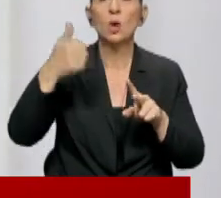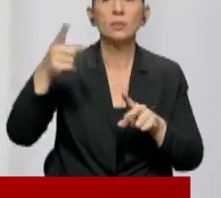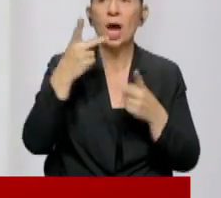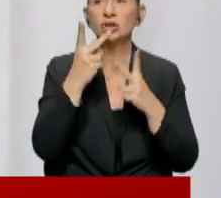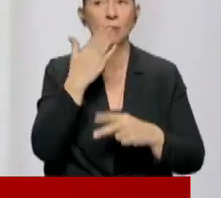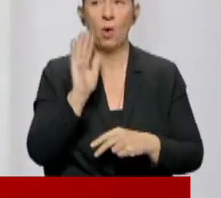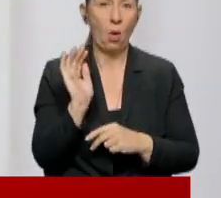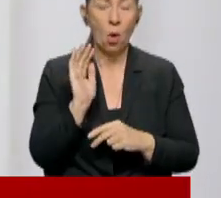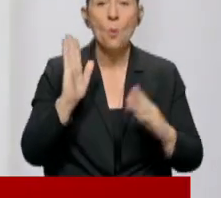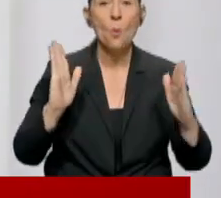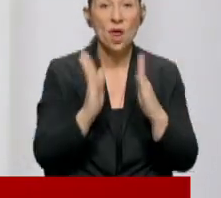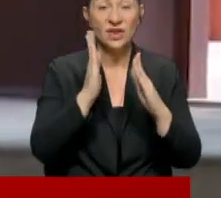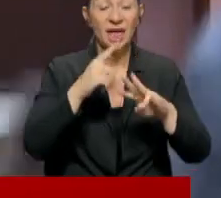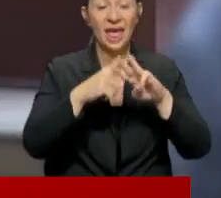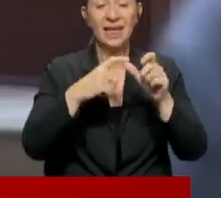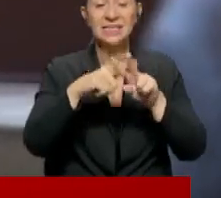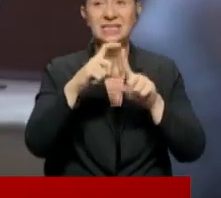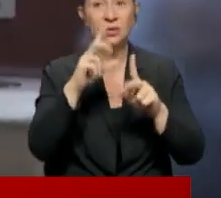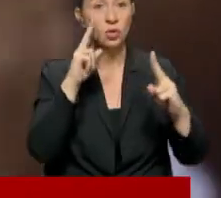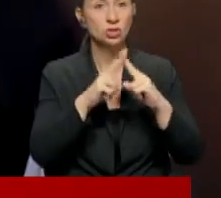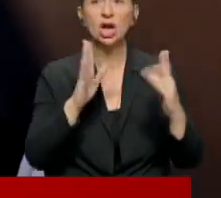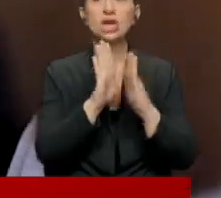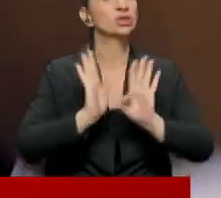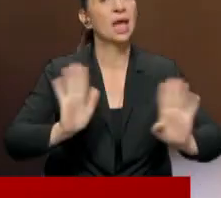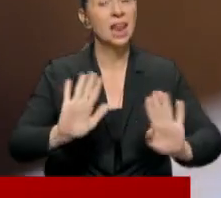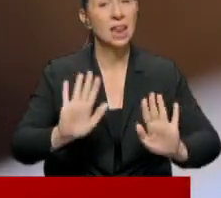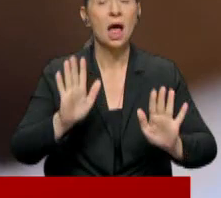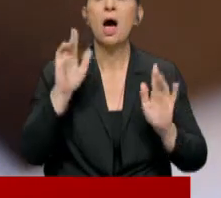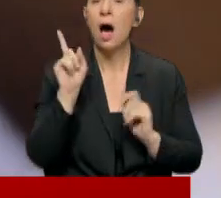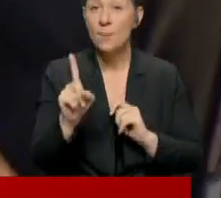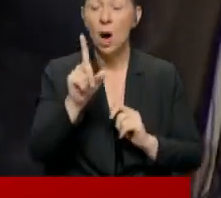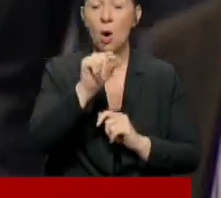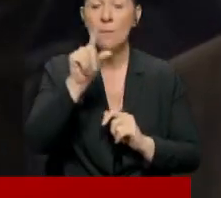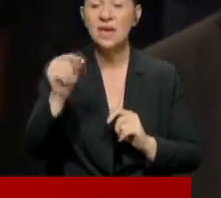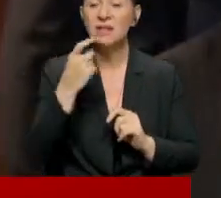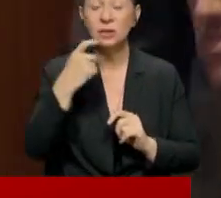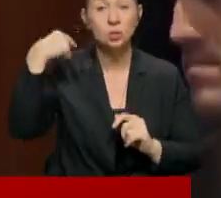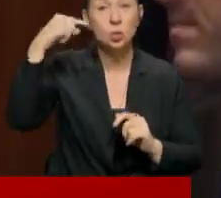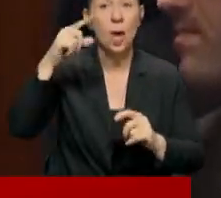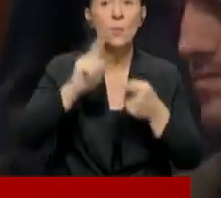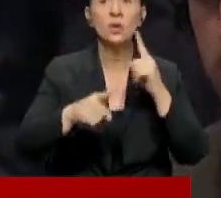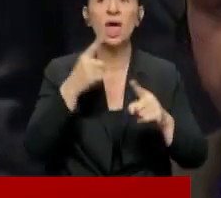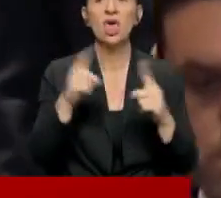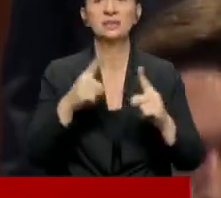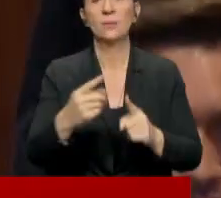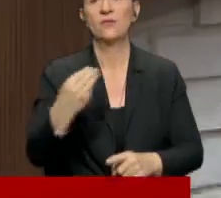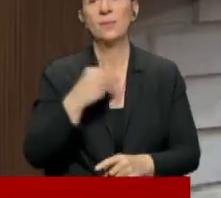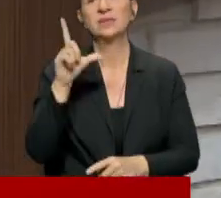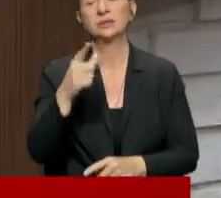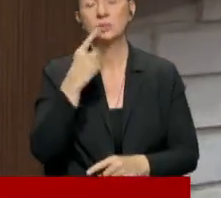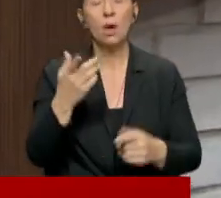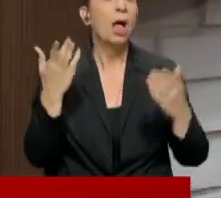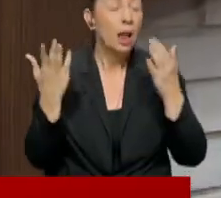yönde bir açıklama yok muhalefet ise esad'da görüşülmesine karşı çıkmıyor ama 11 yıllık Suriye politikasının hesabı verilmeli diyor